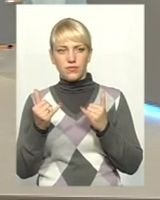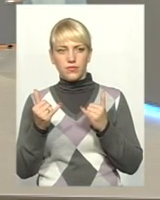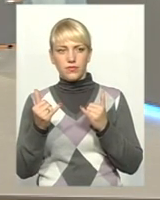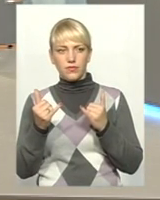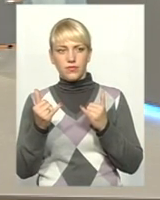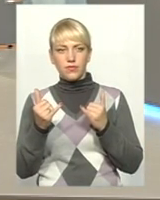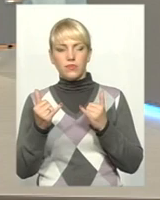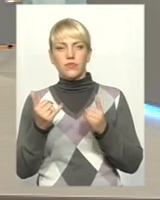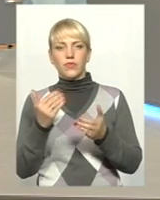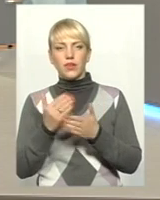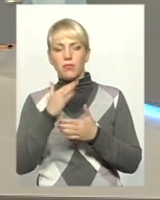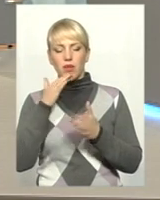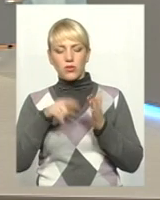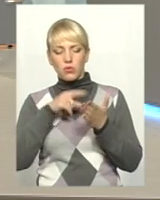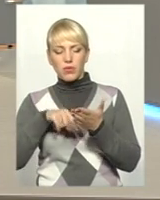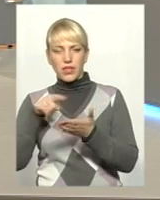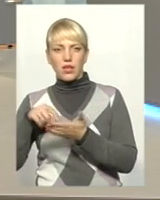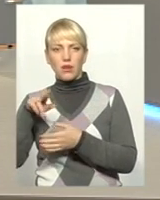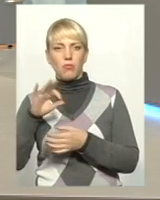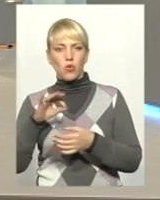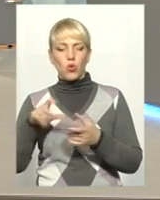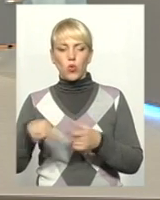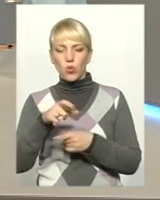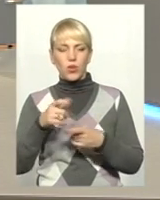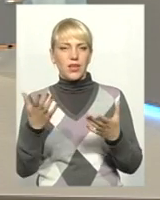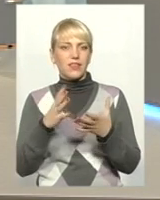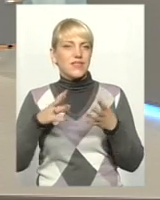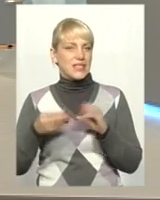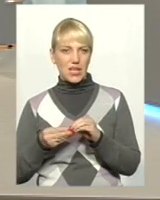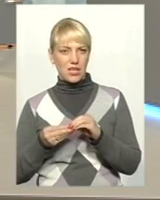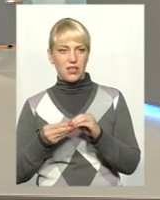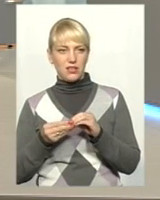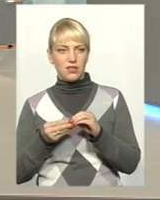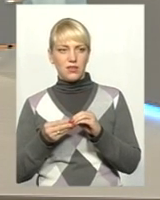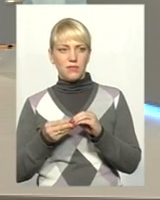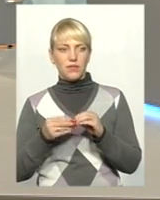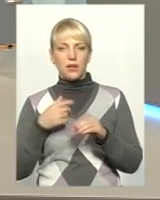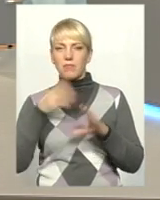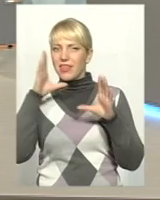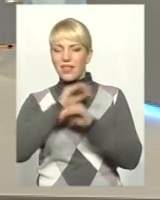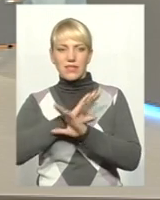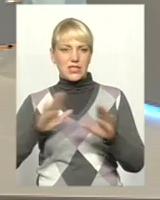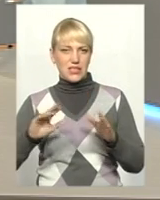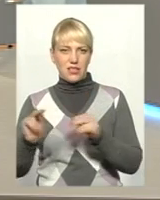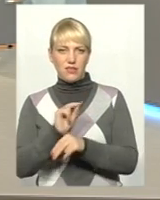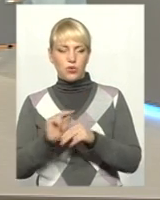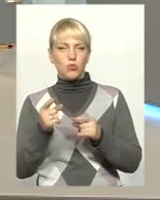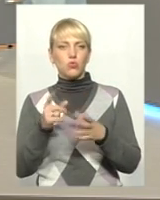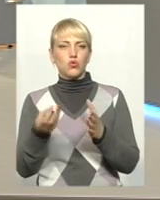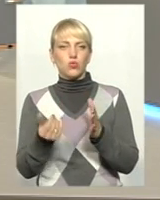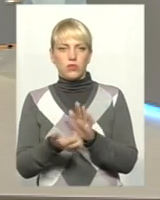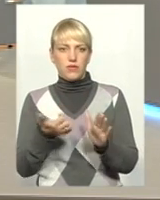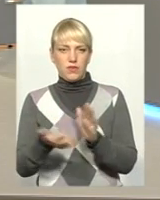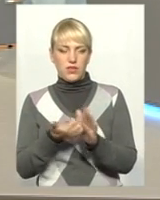ви бачите, стільки є запитань про ті чи інші дороги, які ми взагалі не встигли відремонтувати, за того, що їх коштів не